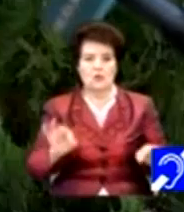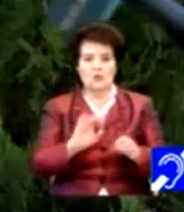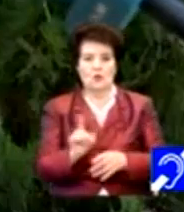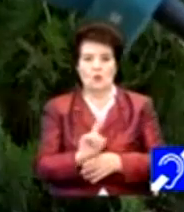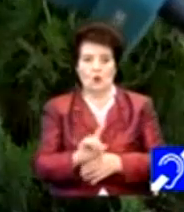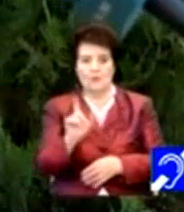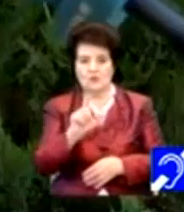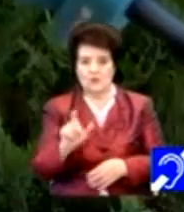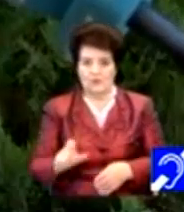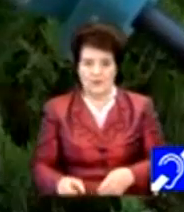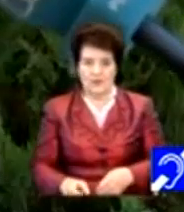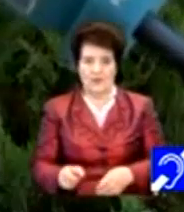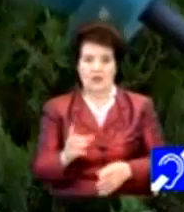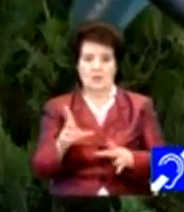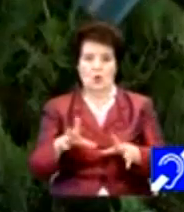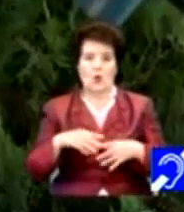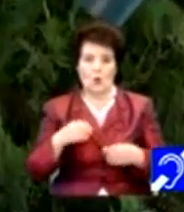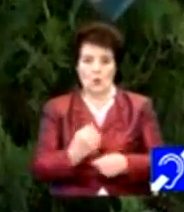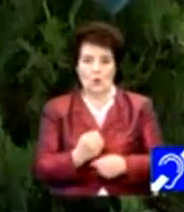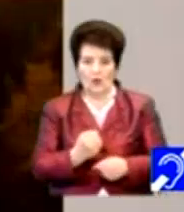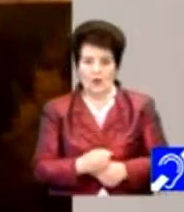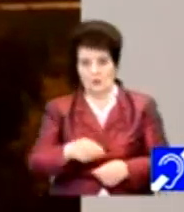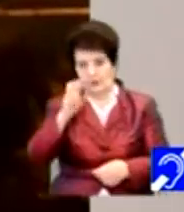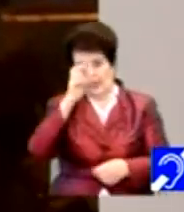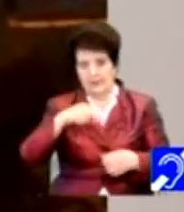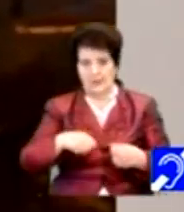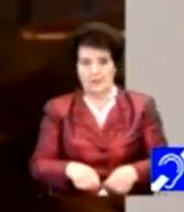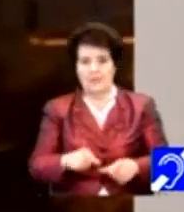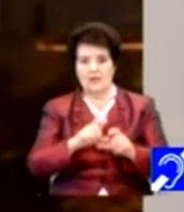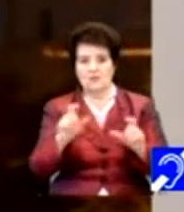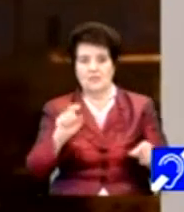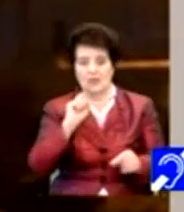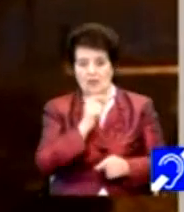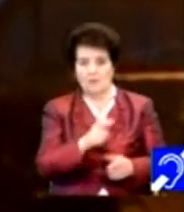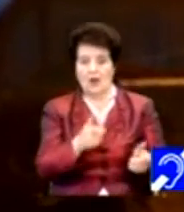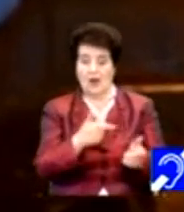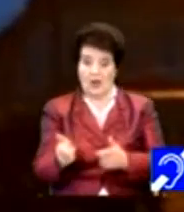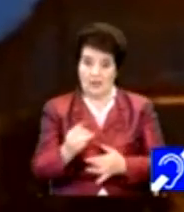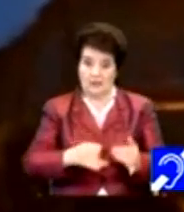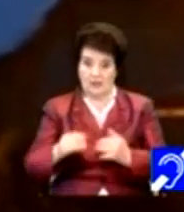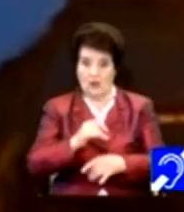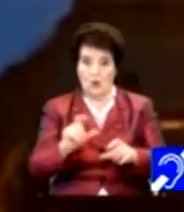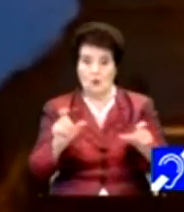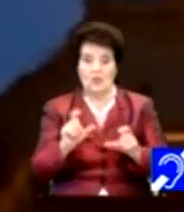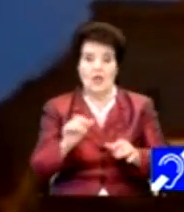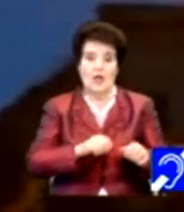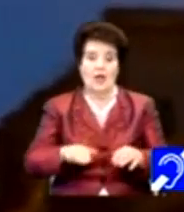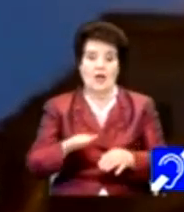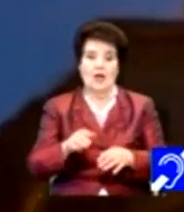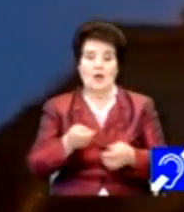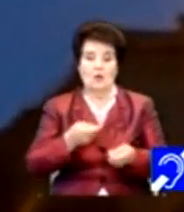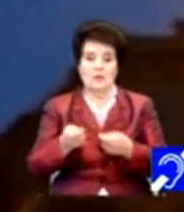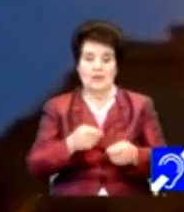normă civilă, o normă de conlucrare, într-un stat de drept. Agenții economici spun că sunt gata să discute cu autoritățile locale pentru